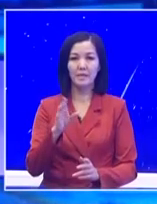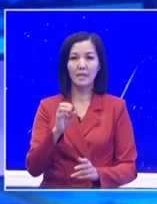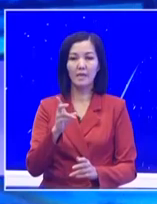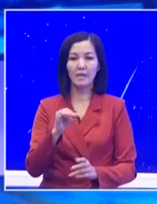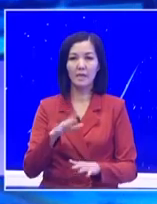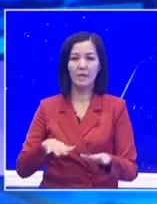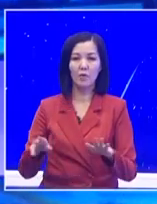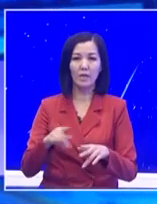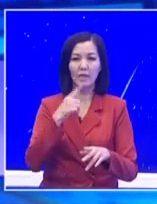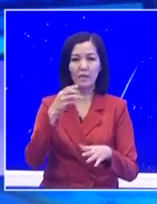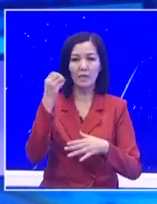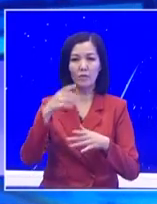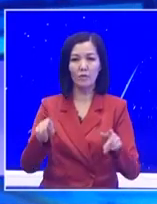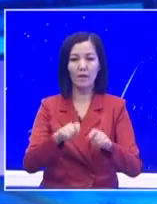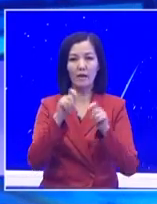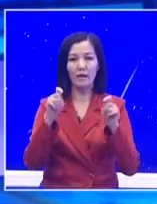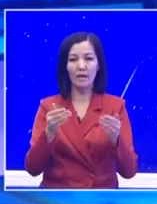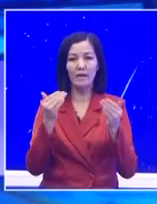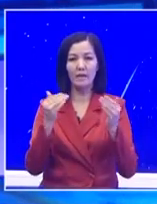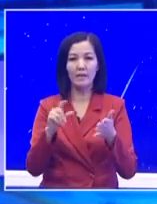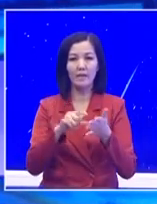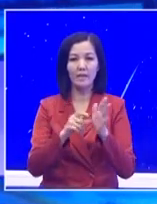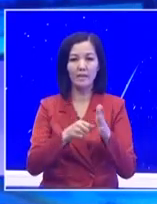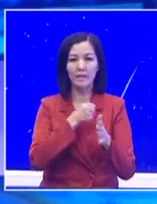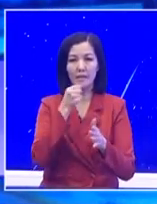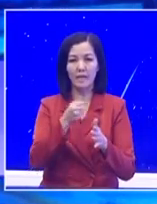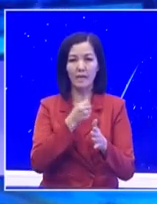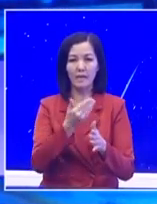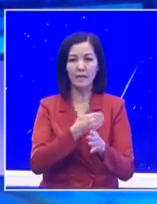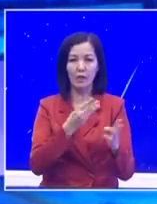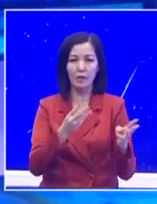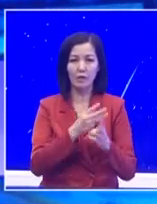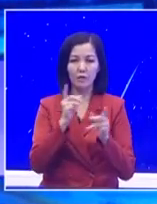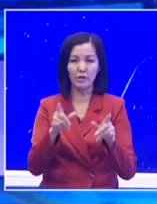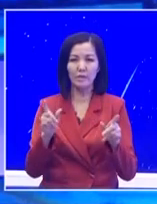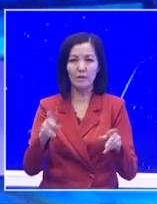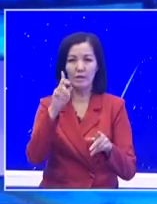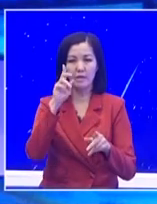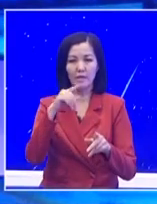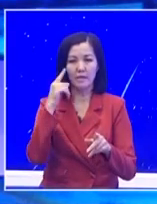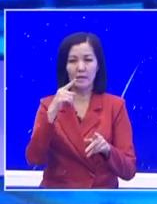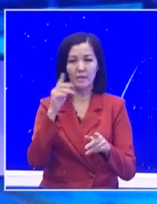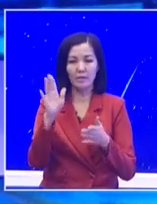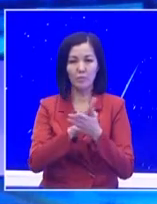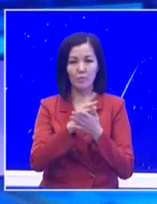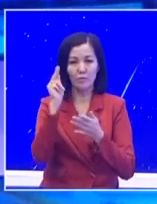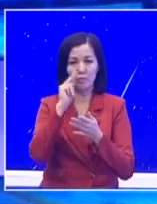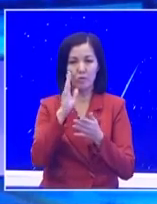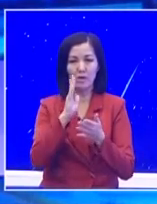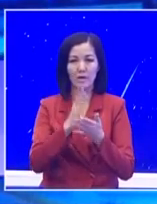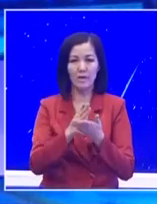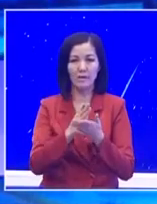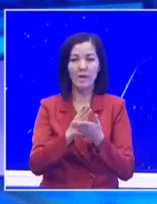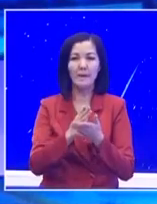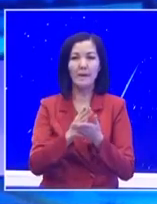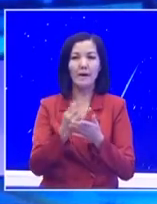Кеген ауданда тіл орталығы ашылды. Енді кеңседе ересек жастағы ынта білдіруші азаматтар мемлекеттік тілді тегін меңгер алады. Бұған қоса